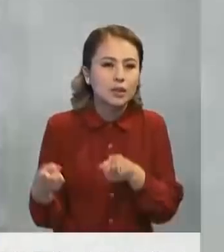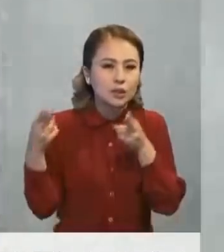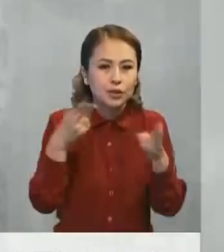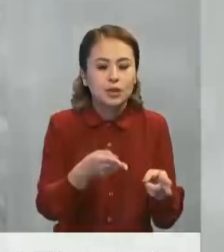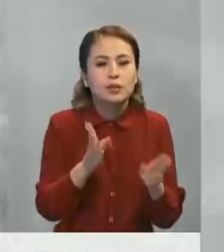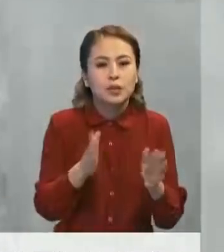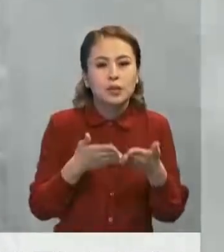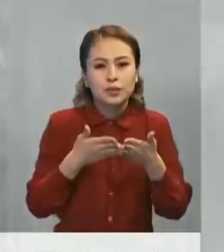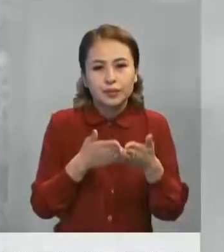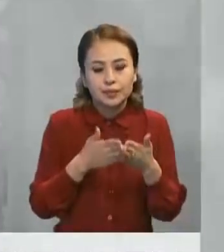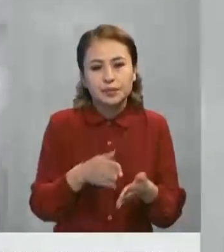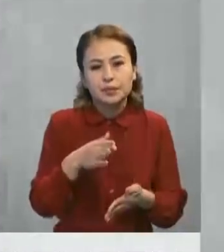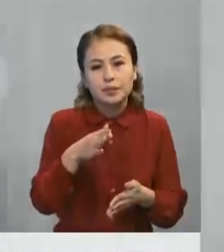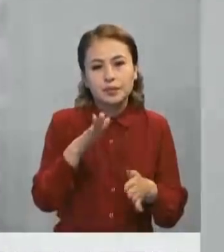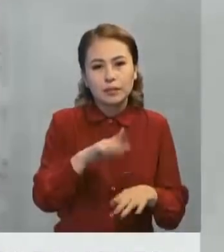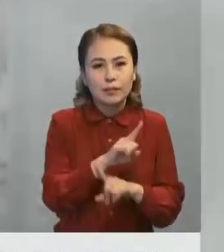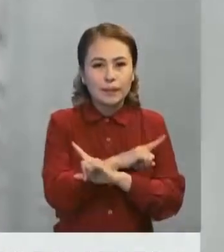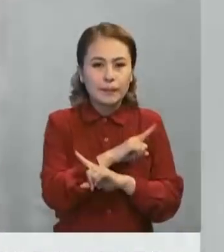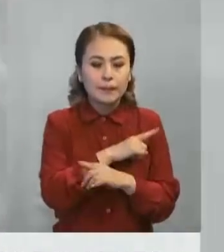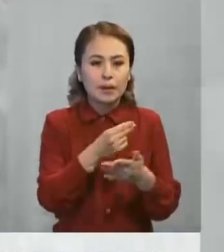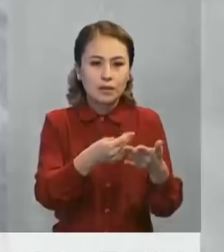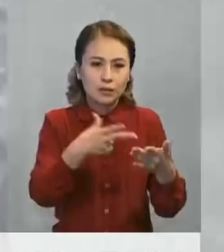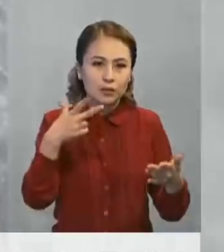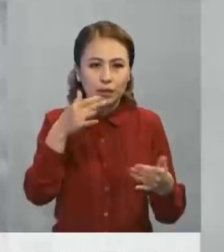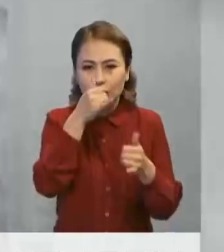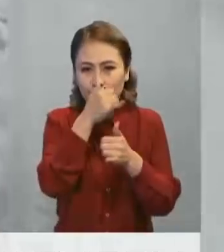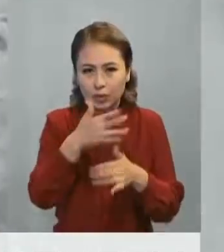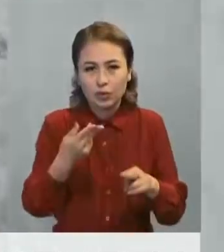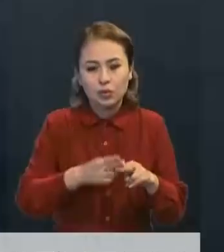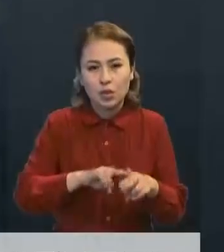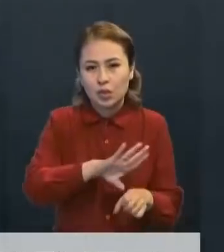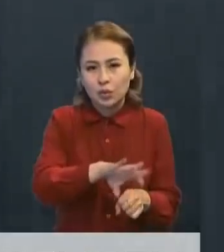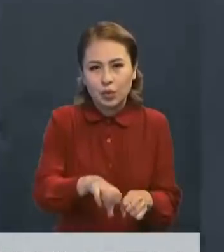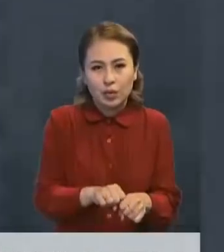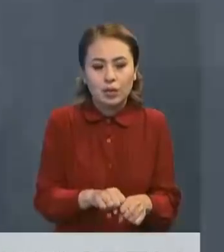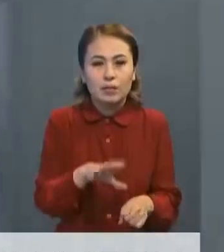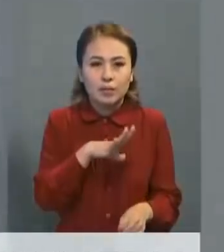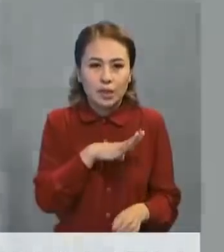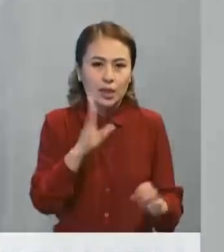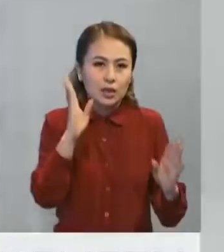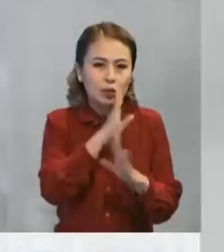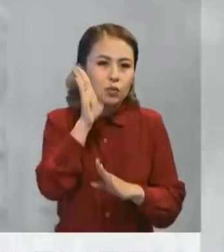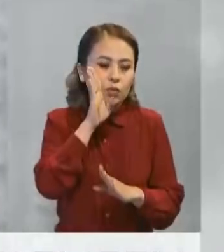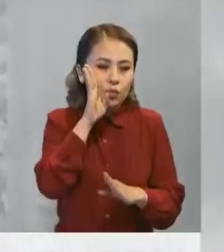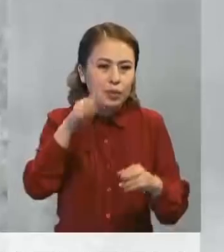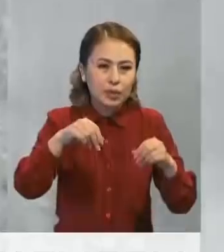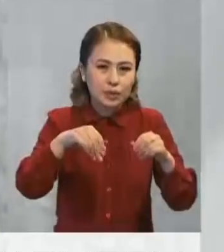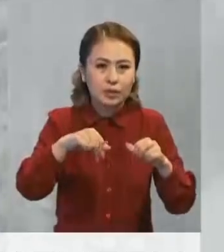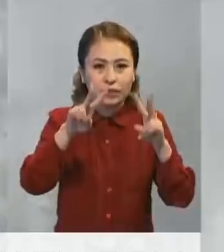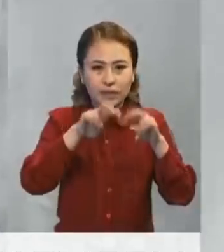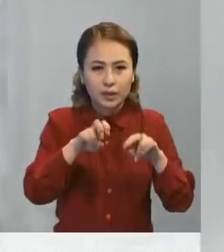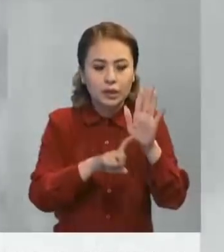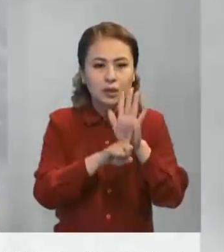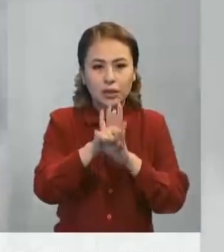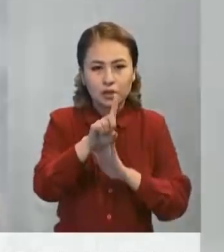қайықпен шығады. Итбалықтардың өлекселерінен сынама алу мүмкін болмаған соң жойылған. Экологтары су мен топырақ құрамын талдауға кірісті.